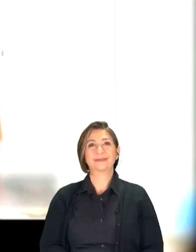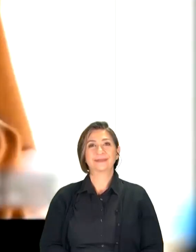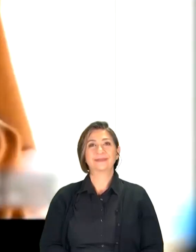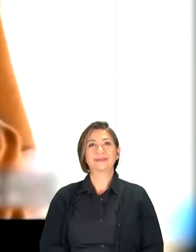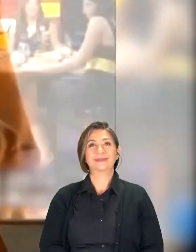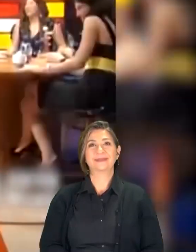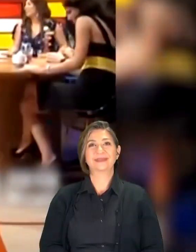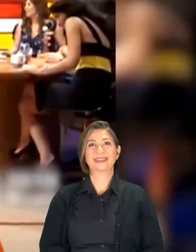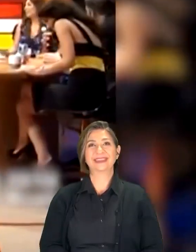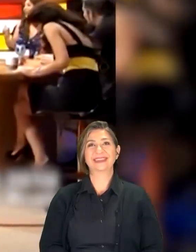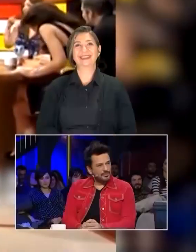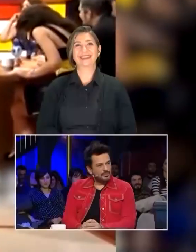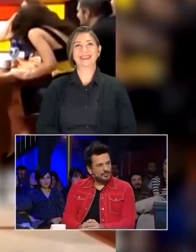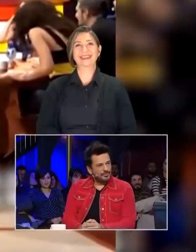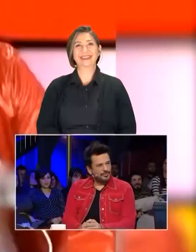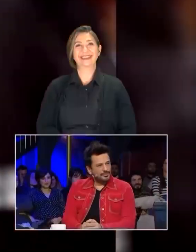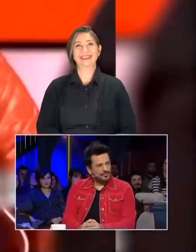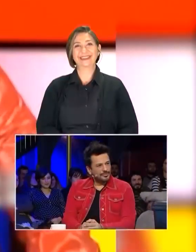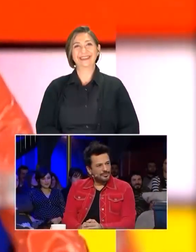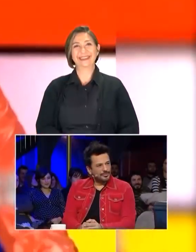görelim Bu ne abi